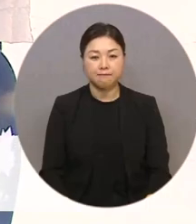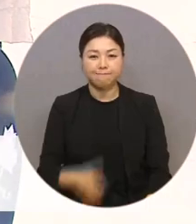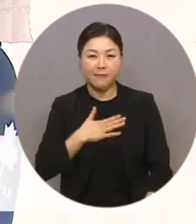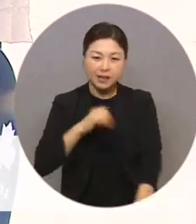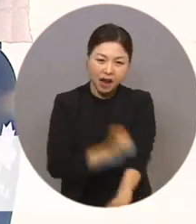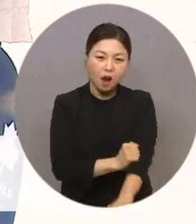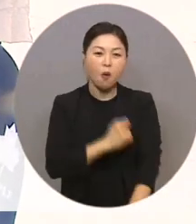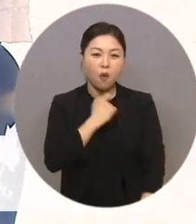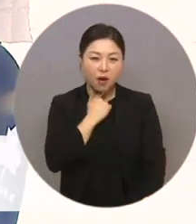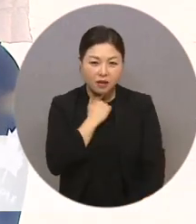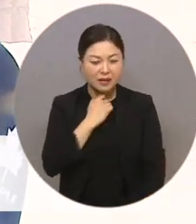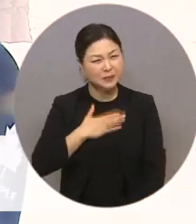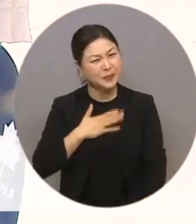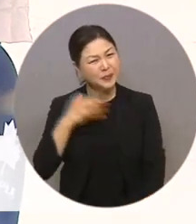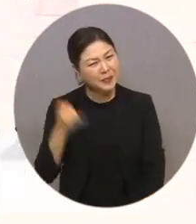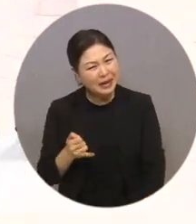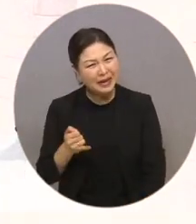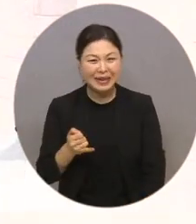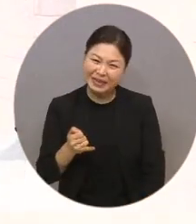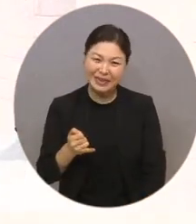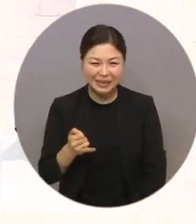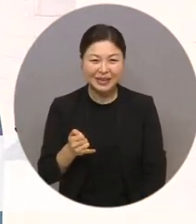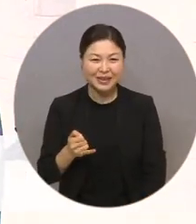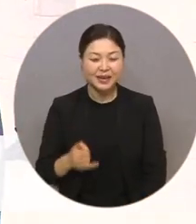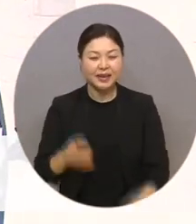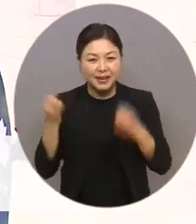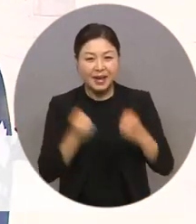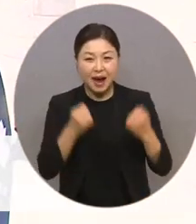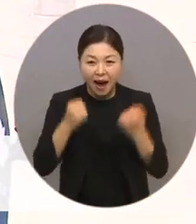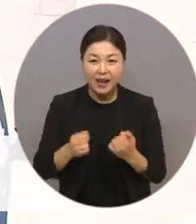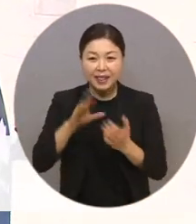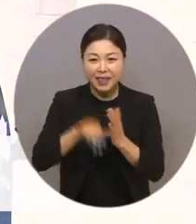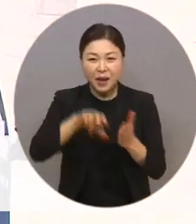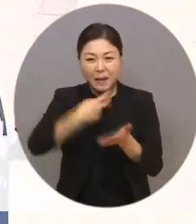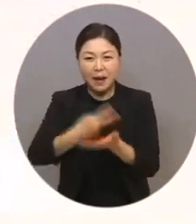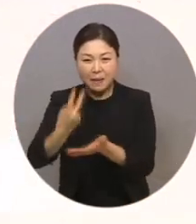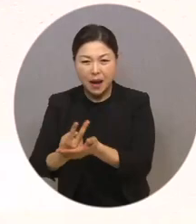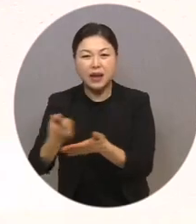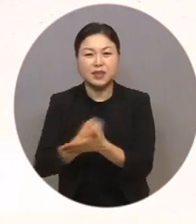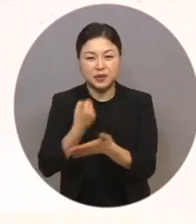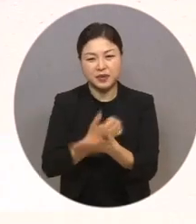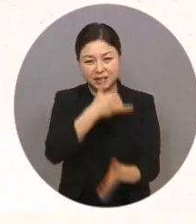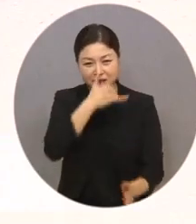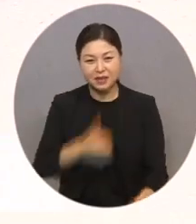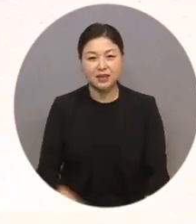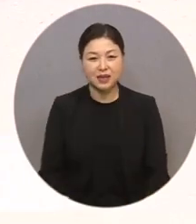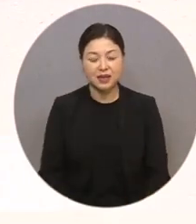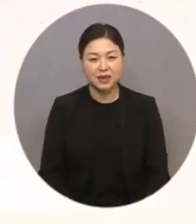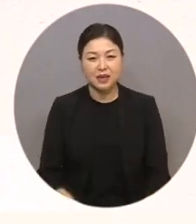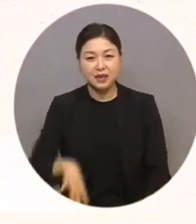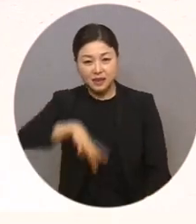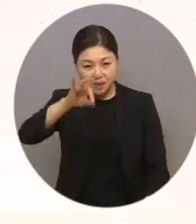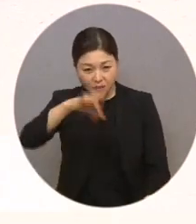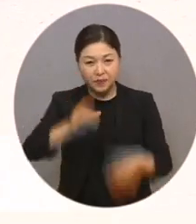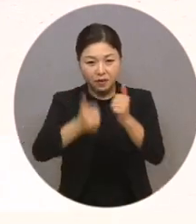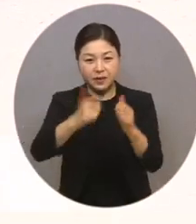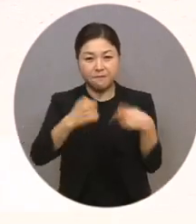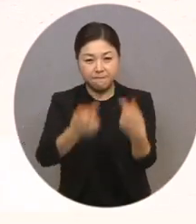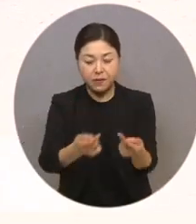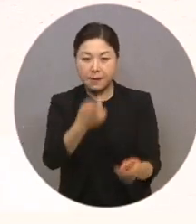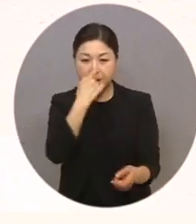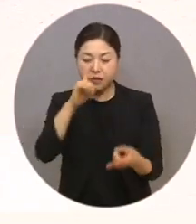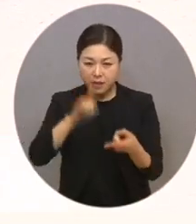싶은데 못한 거 같아서 스케 할 때 좀 넘어진게 아쉬웠어요 처음 하는 경기다 보니까 제 배운대로